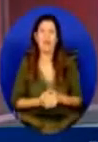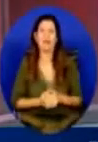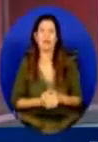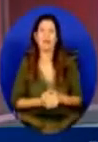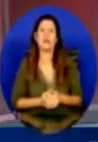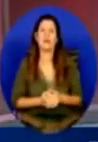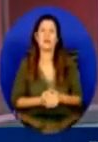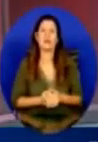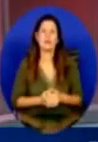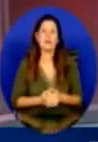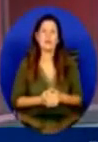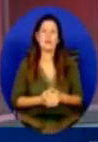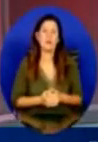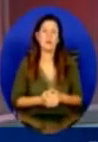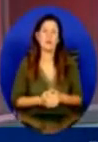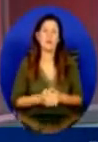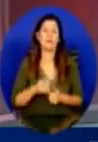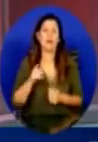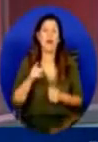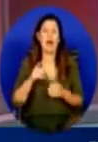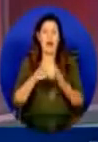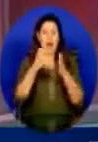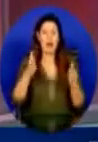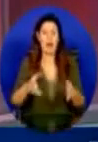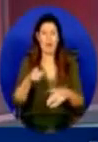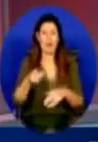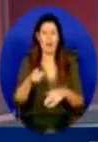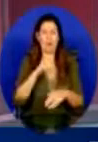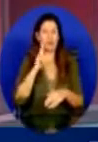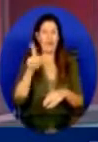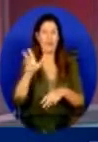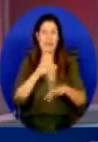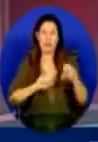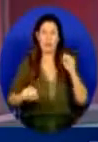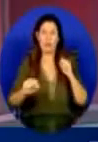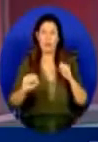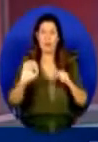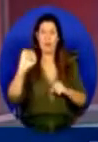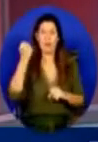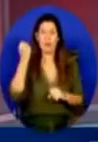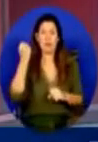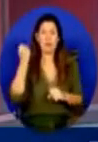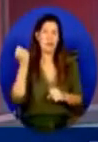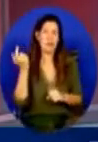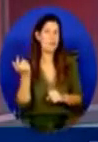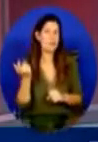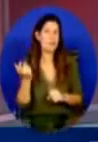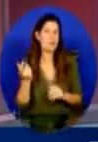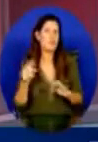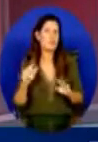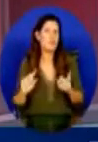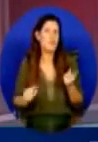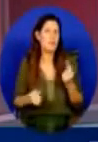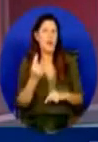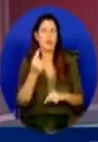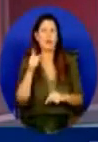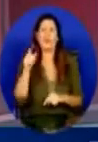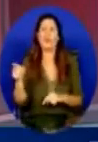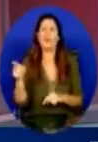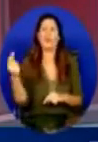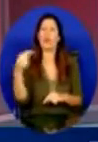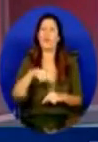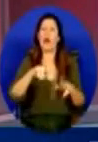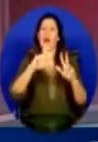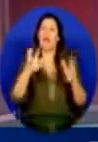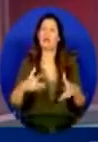מי אותו גוף שנקרא ההסתדרות הציונית בא לעצב חברת מופת? אנחנו חיים פה במדינה ריבונית, עם